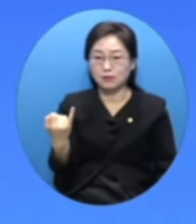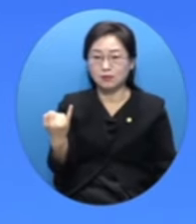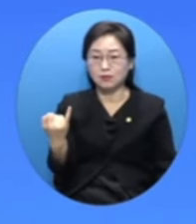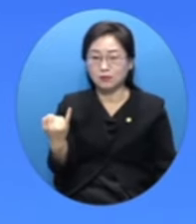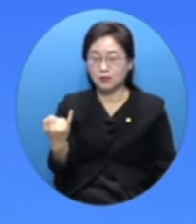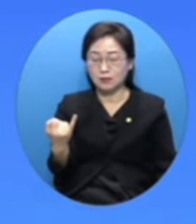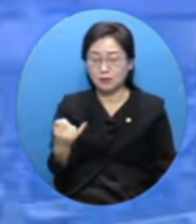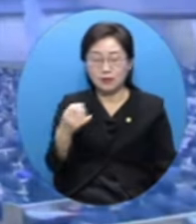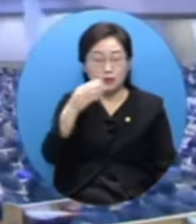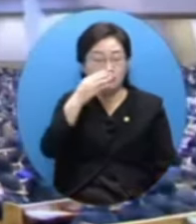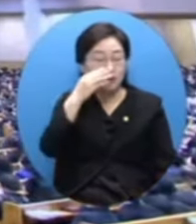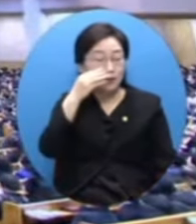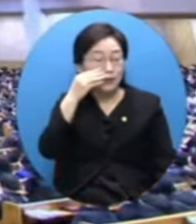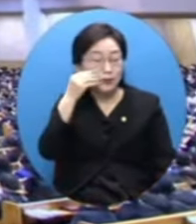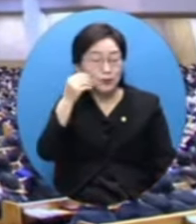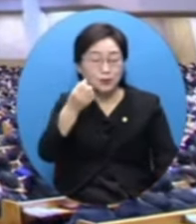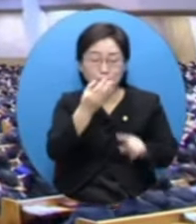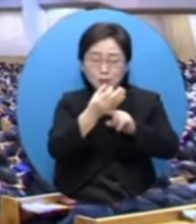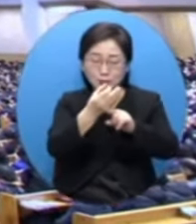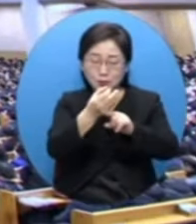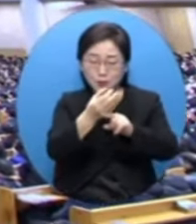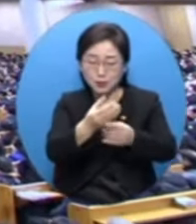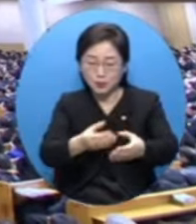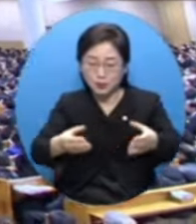옥합을 깨뜨리고 그 비싼 향유를